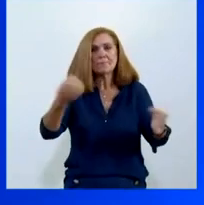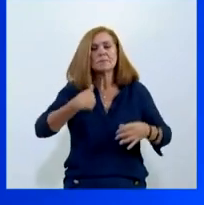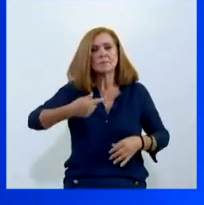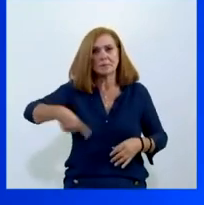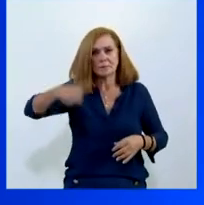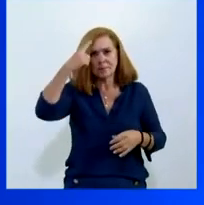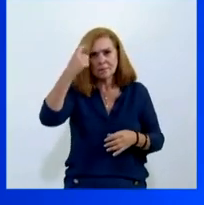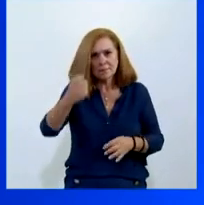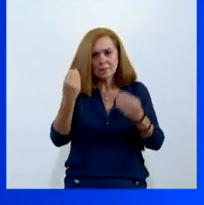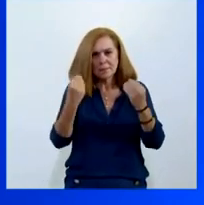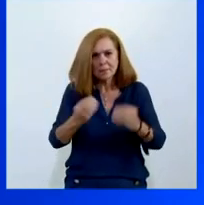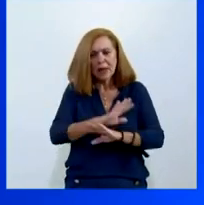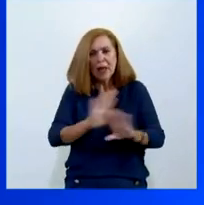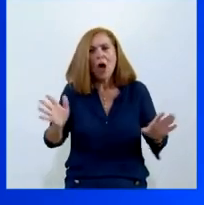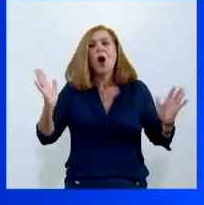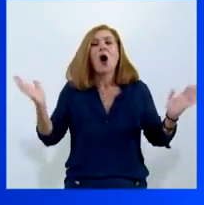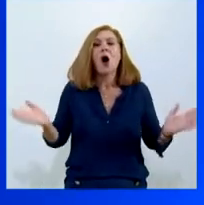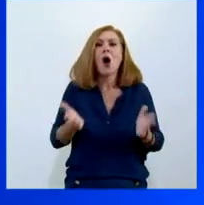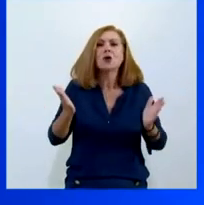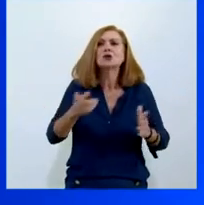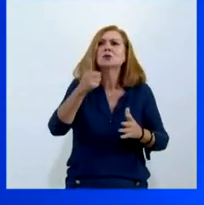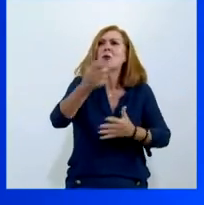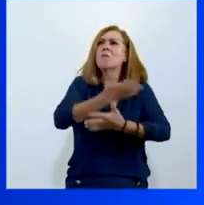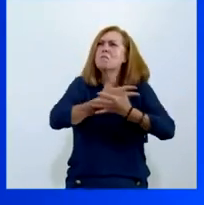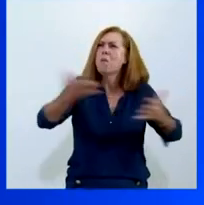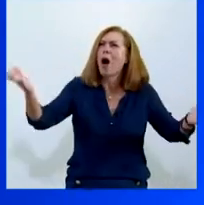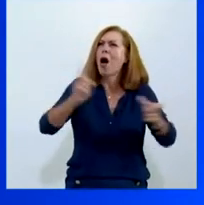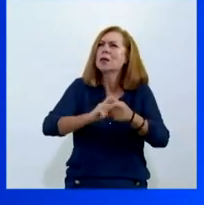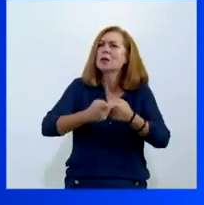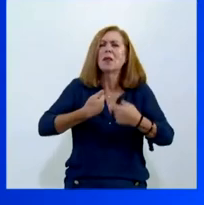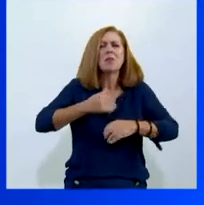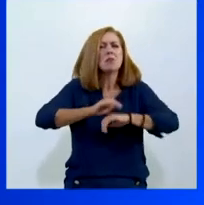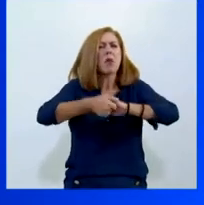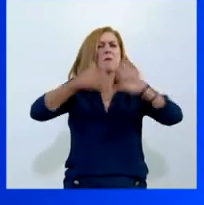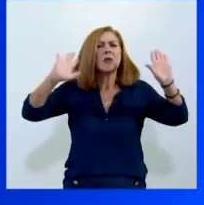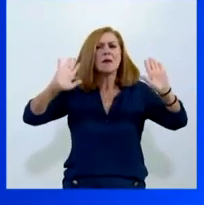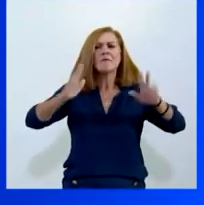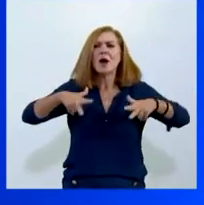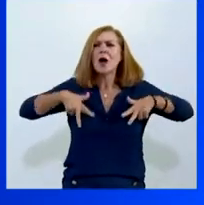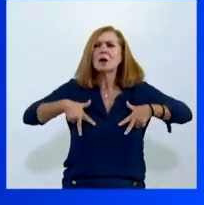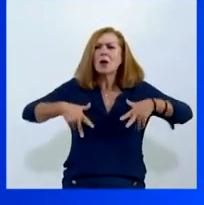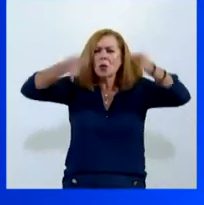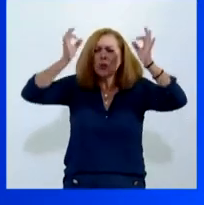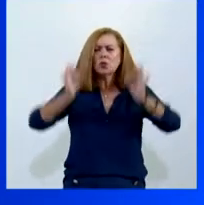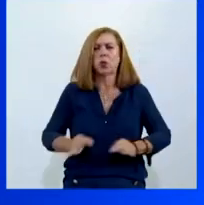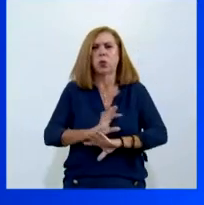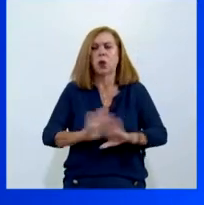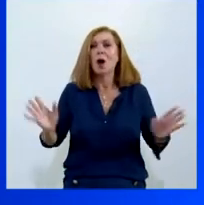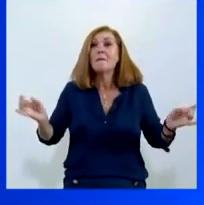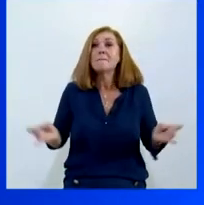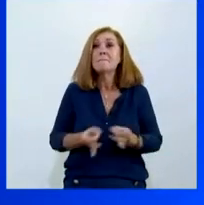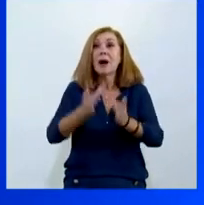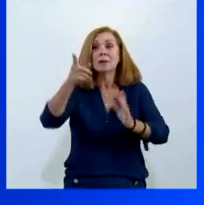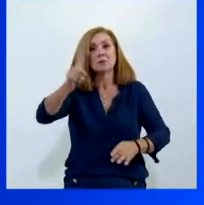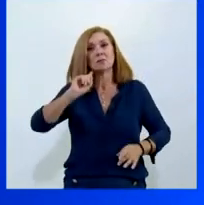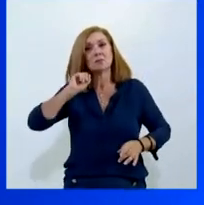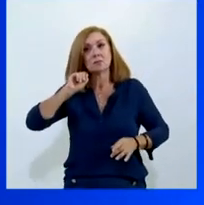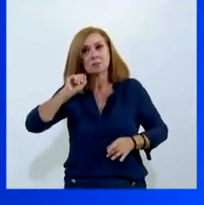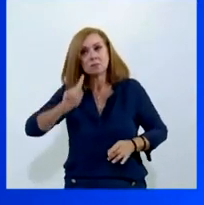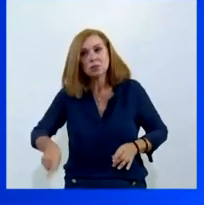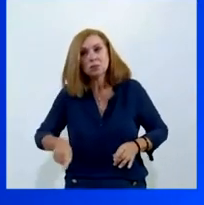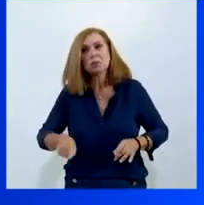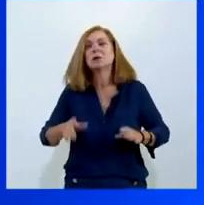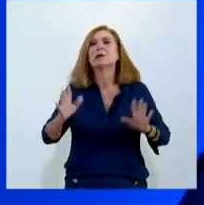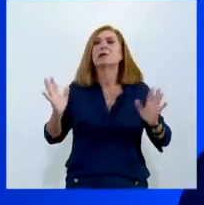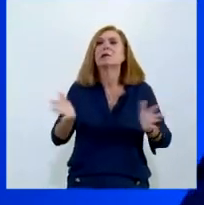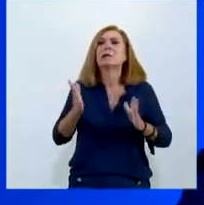αγορά ότι ανεξαρτήτως του πόσο μεγάλος είσαι, το κράτος θα είναι αμήλικτο εάν παραβιάζεις τους νόμους και αν